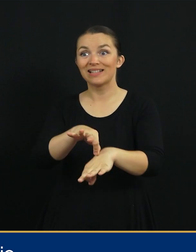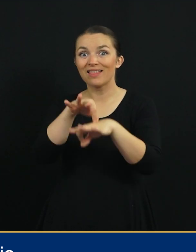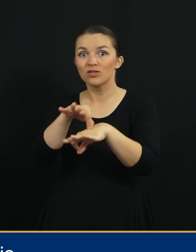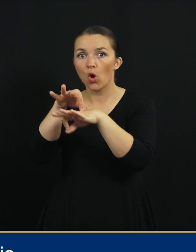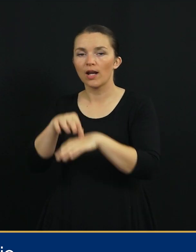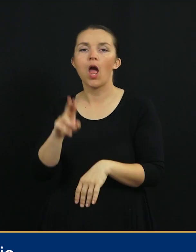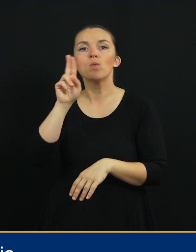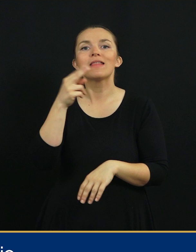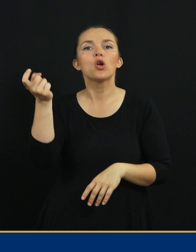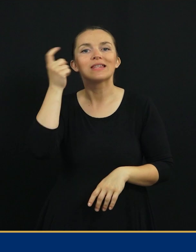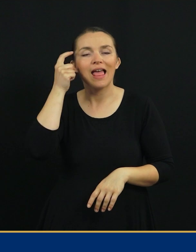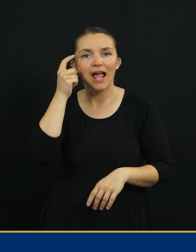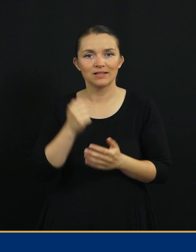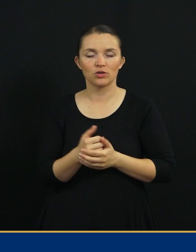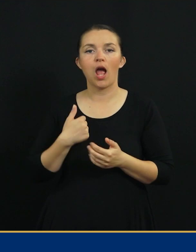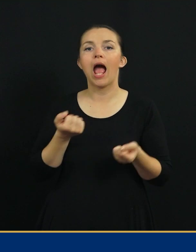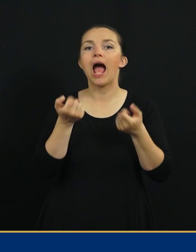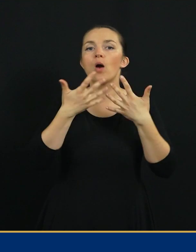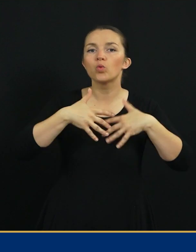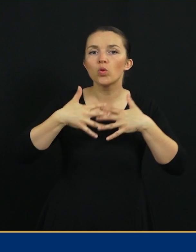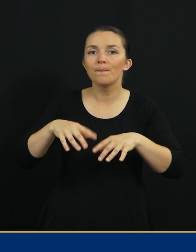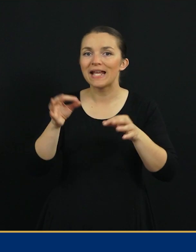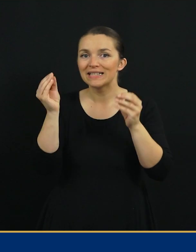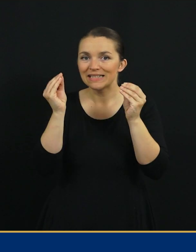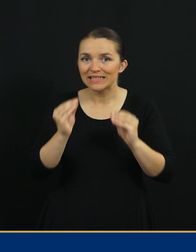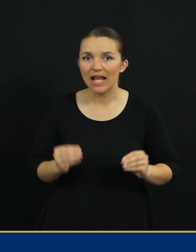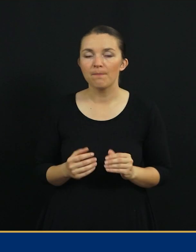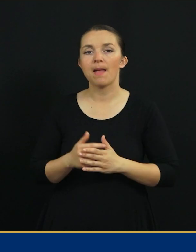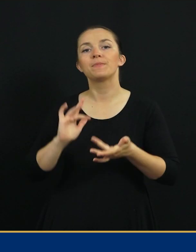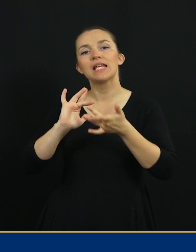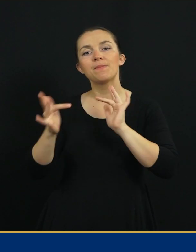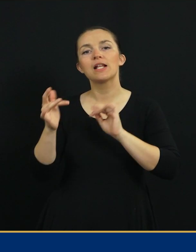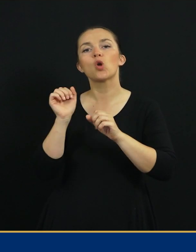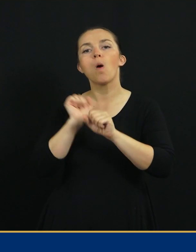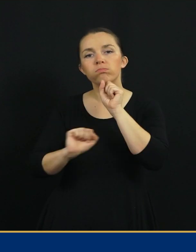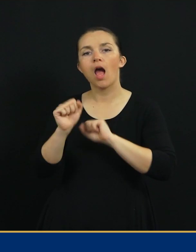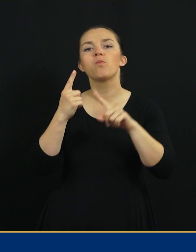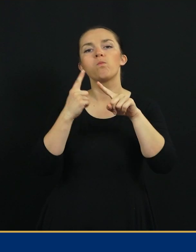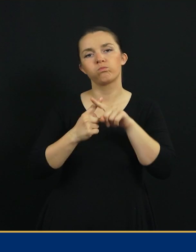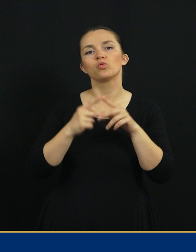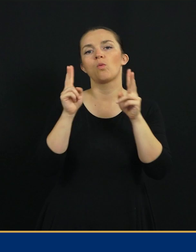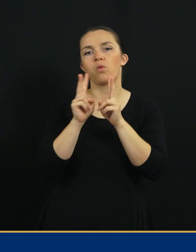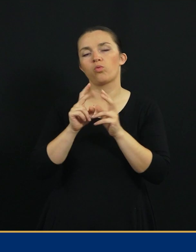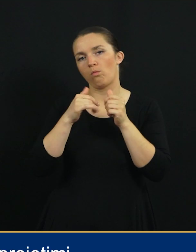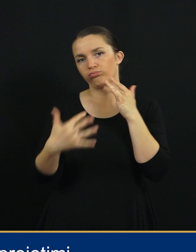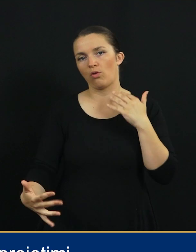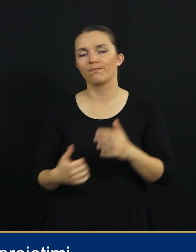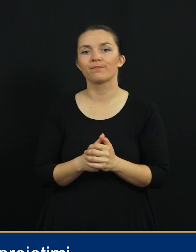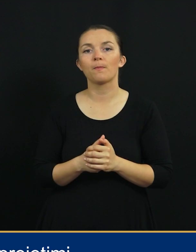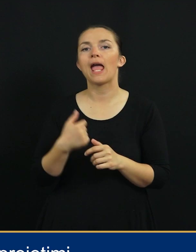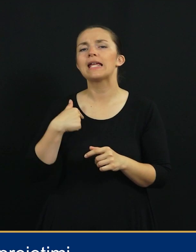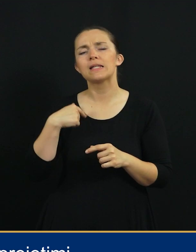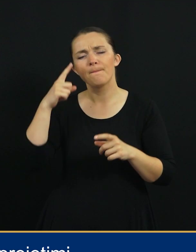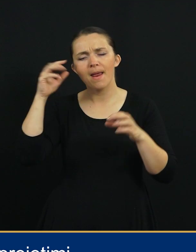umetno inteligenco, avtonomne sisteme, kibernetsko obrambo in podobno. Prepričana